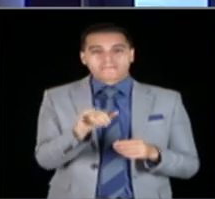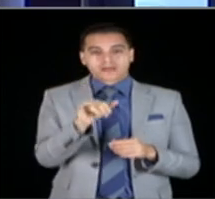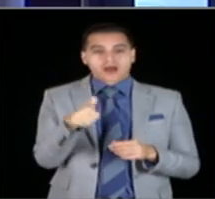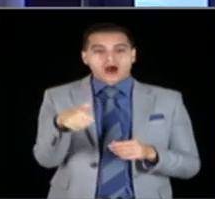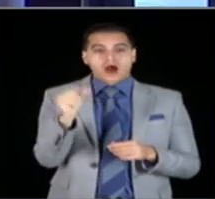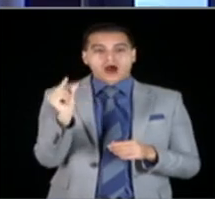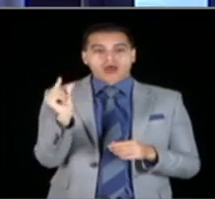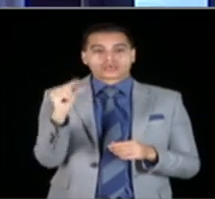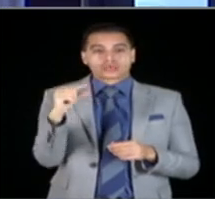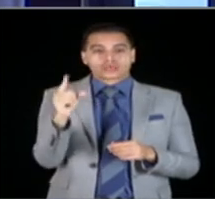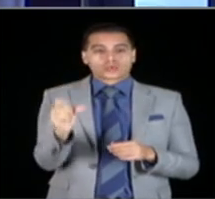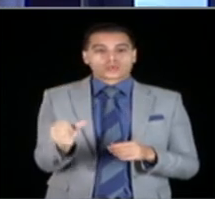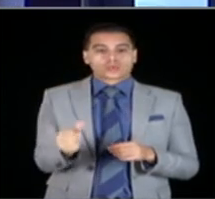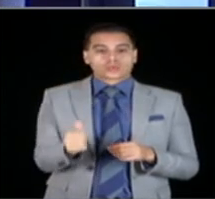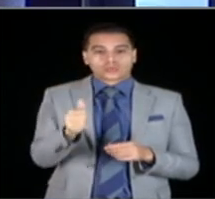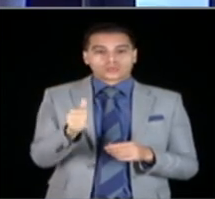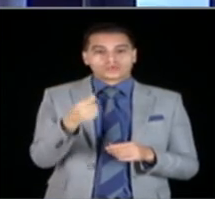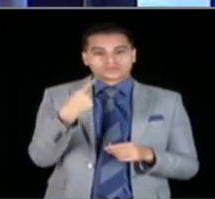والله. أندرو. أم كلثوم.